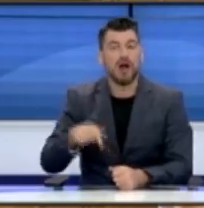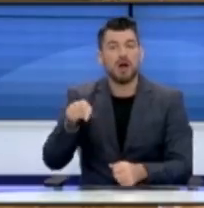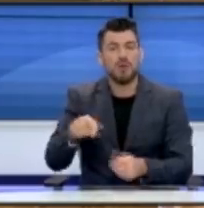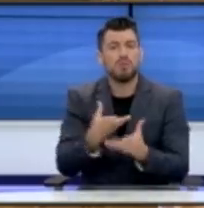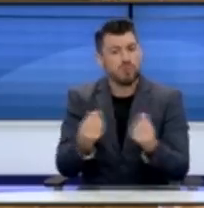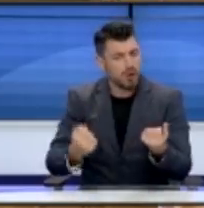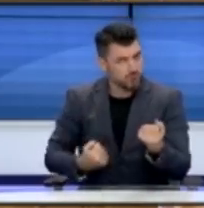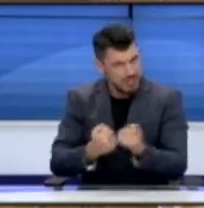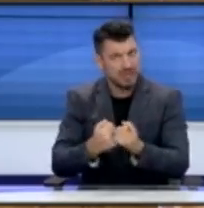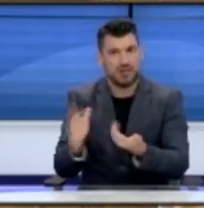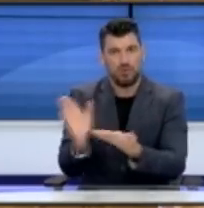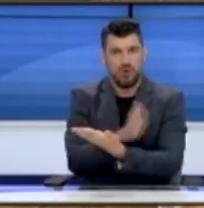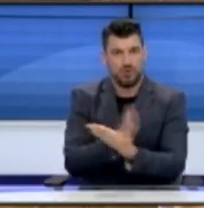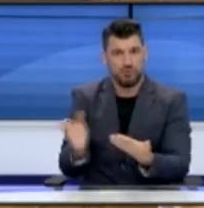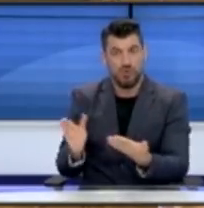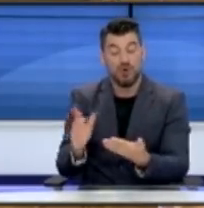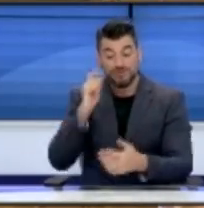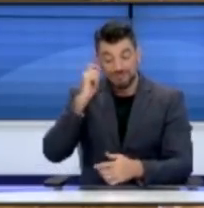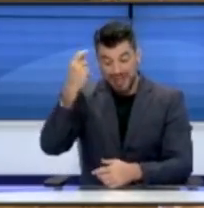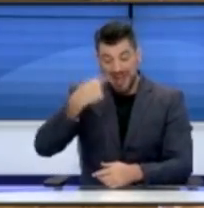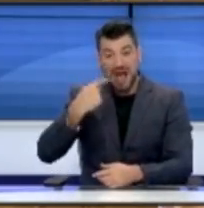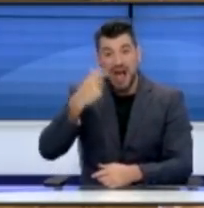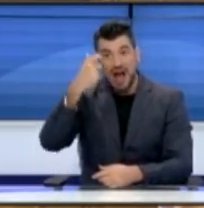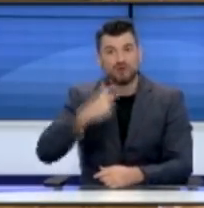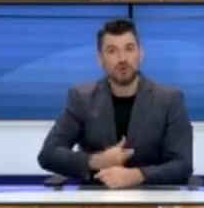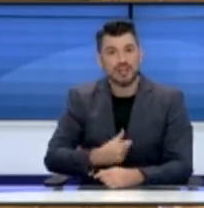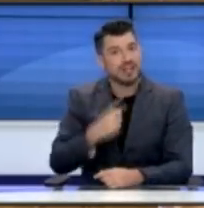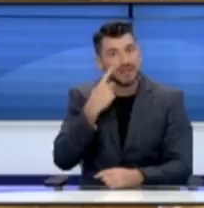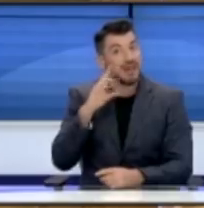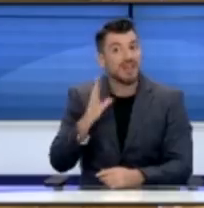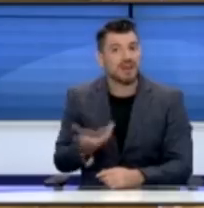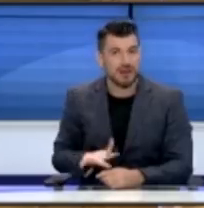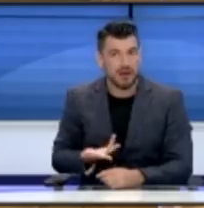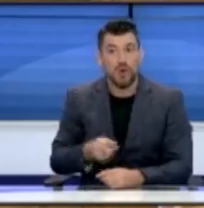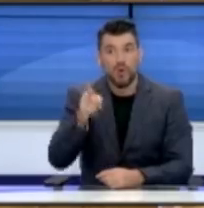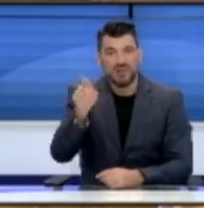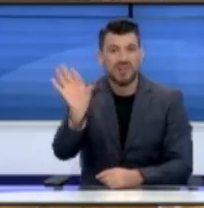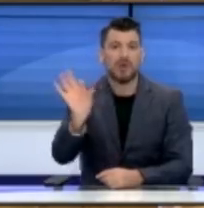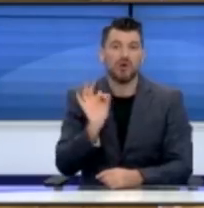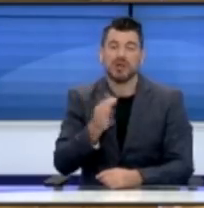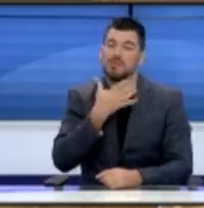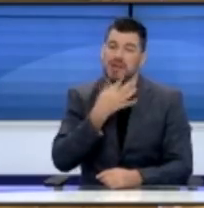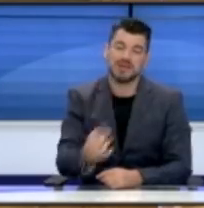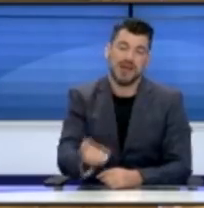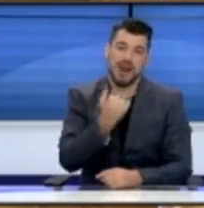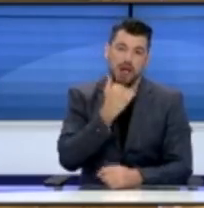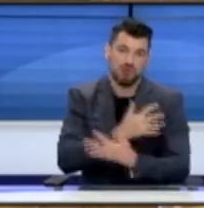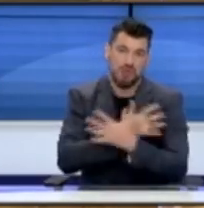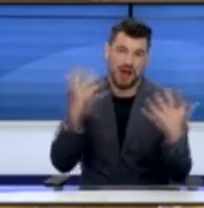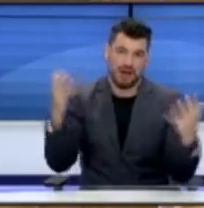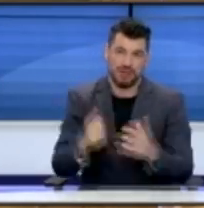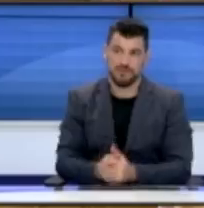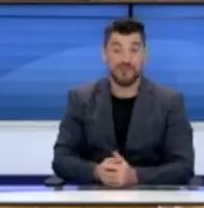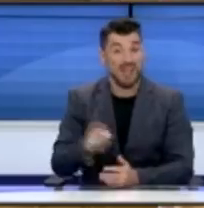την αυτοκριτική τους βλέποντας τα τραγικά αποτελέσματα αυτής της επιλογής. Εσείς κύριοι του